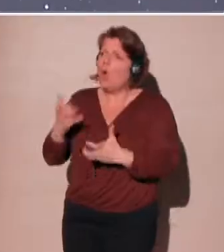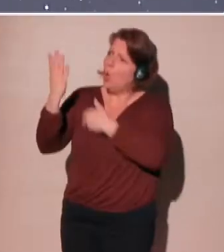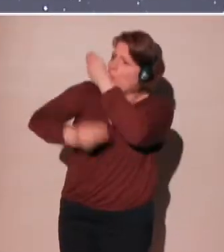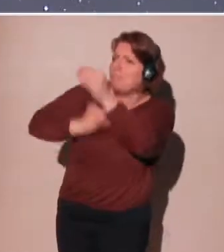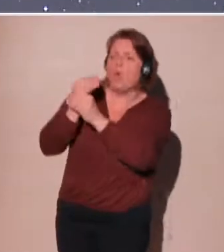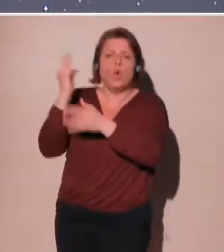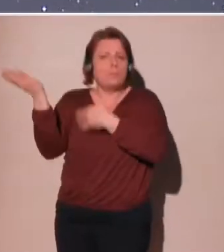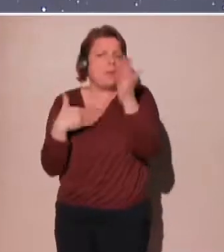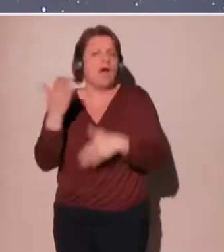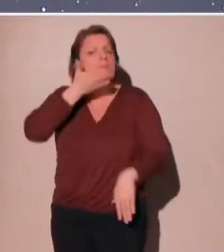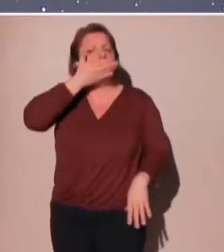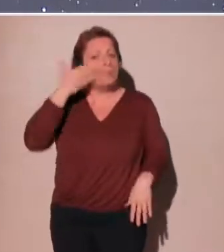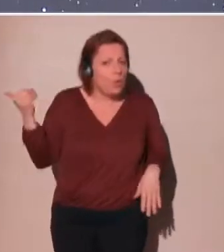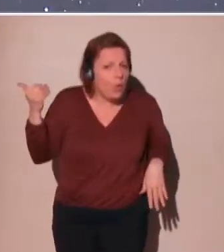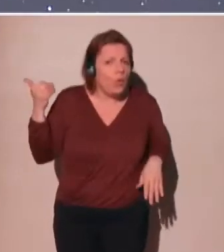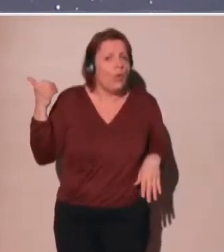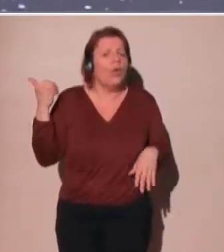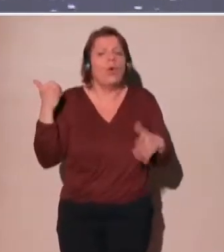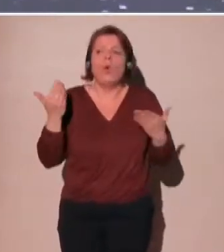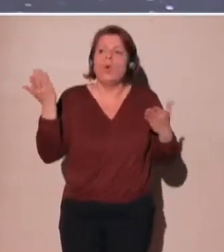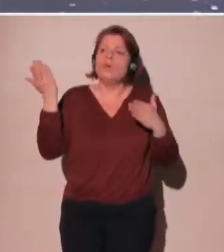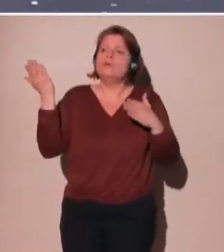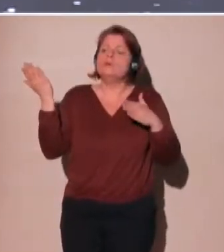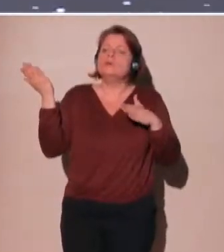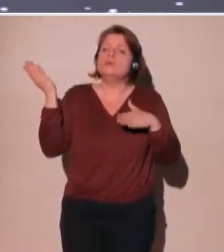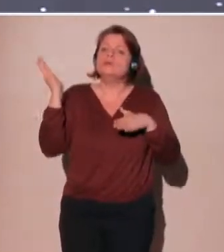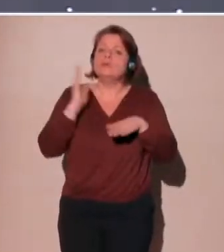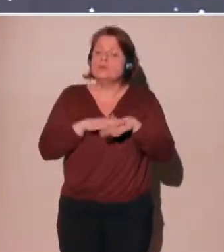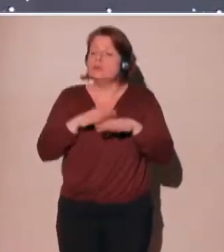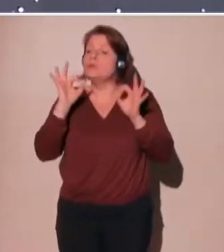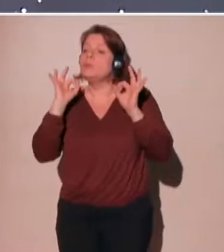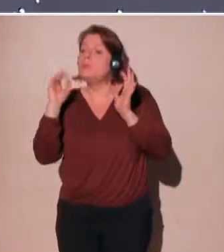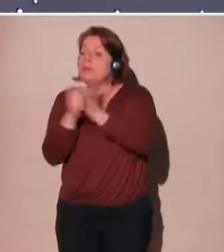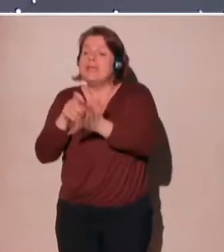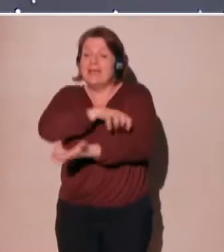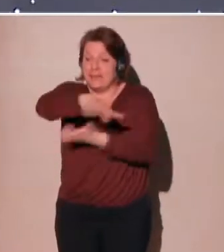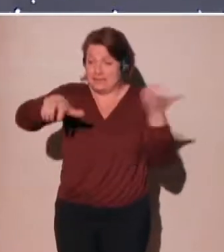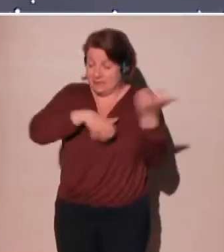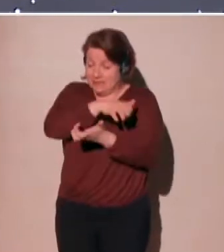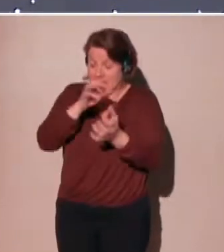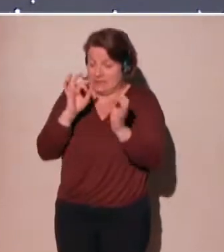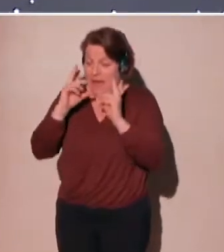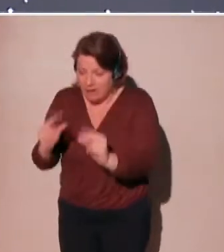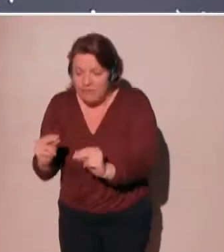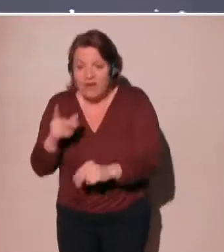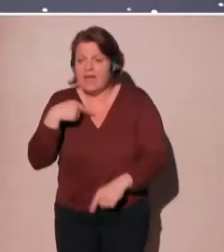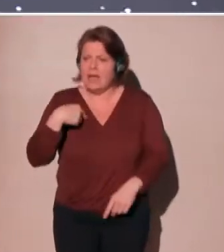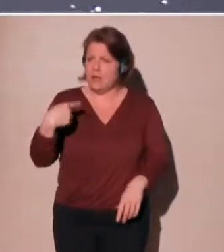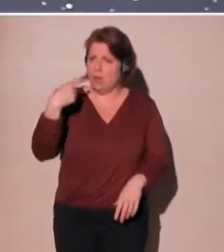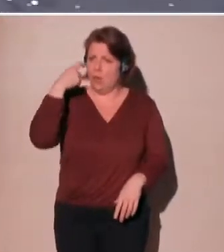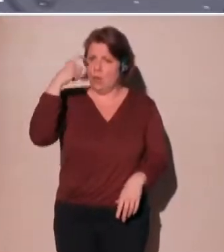mieux. Et c'était pile poil quand il y a eu la crise. Et je me suis rendu compte que les algorithmes